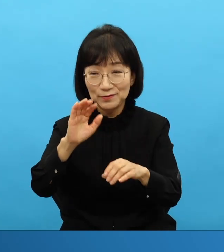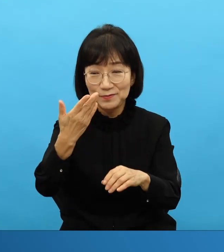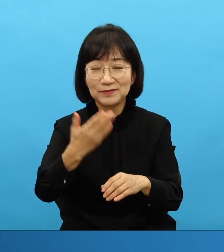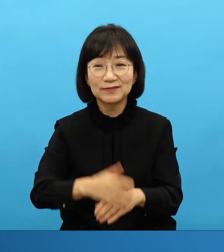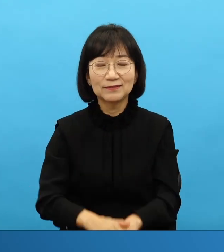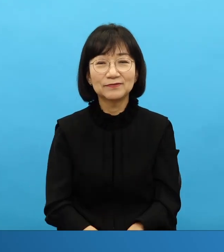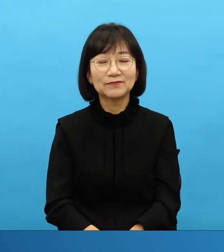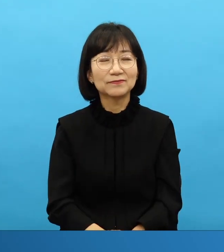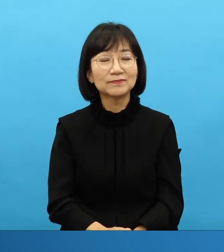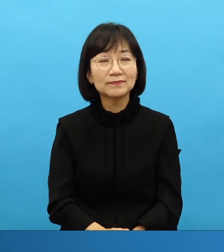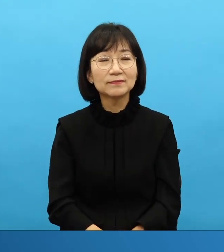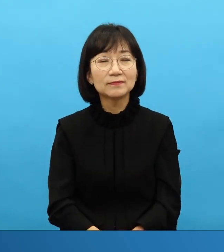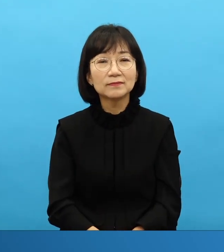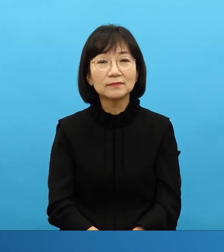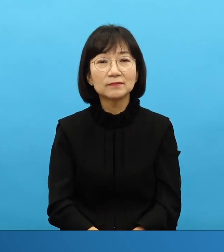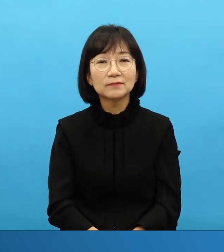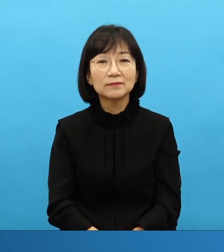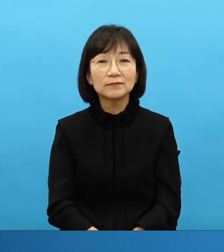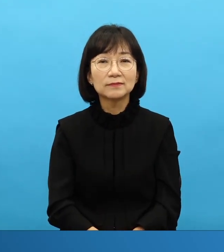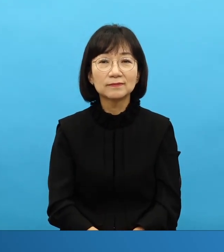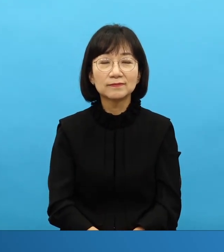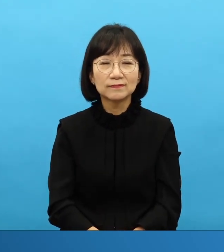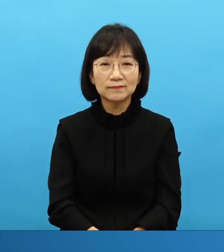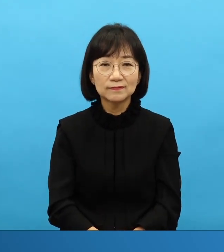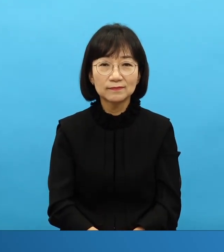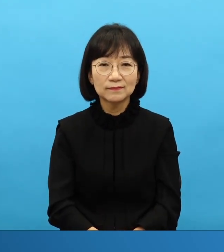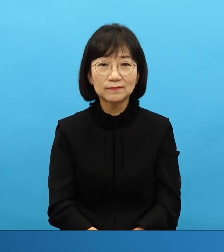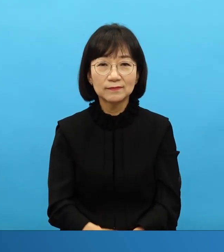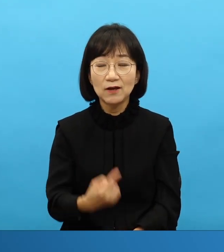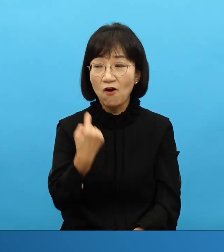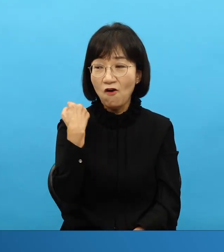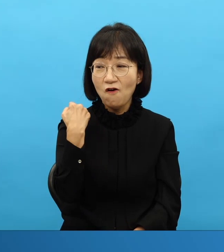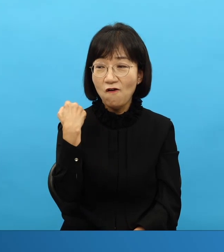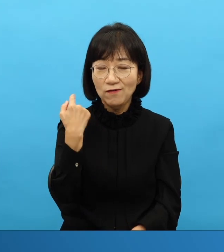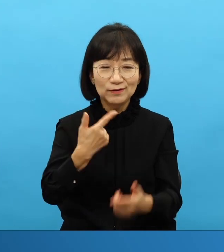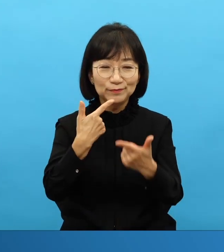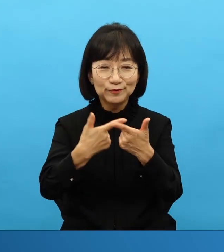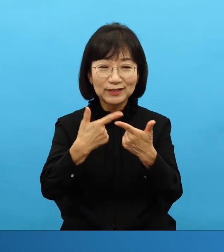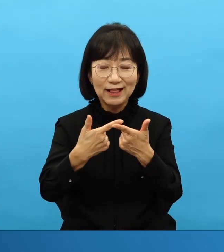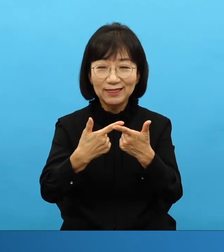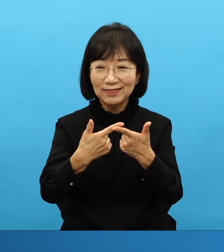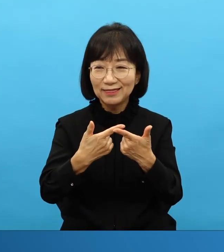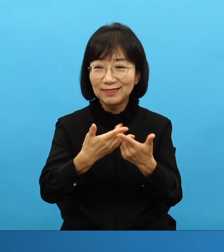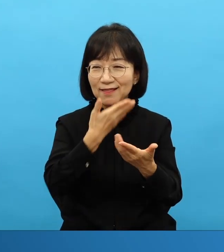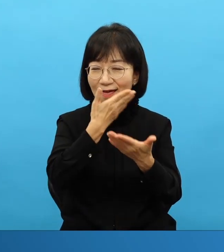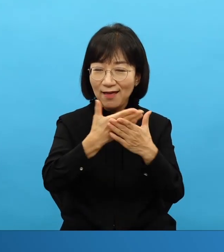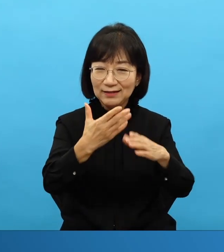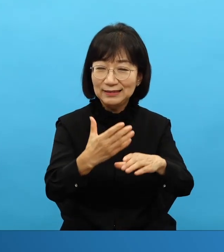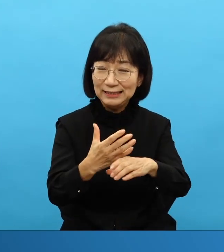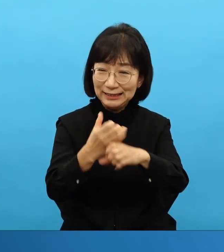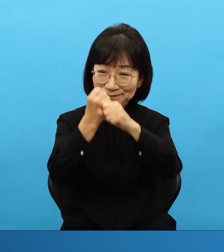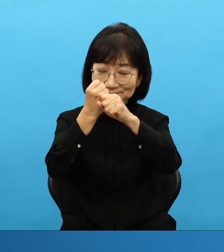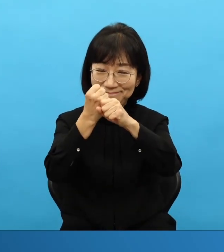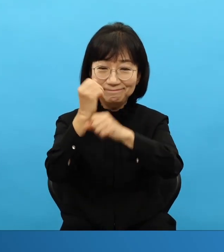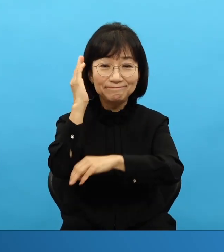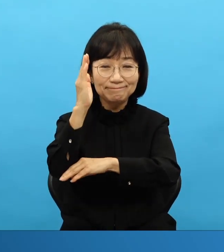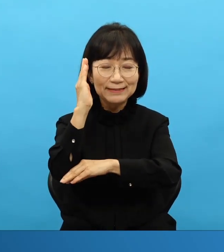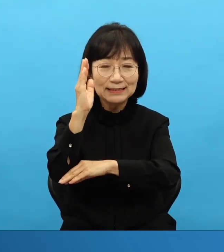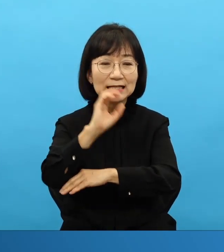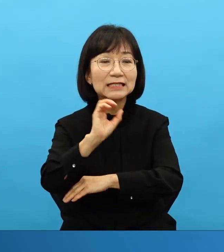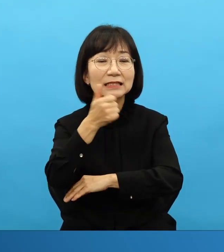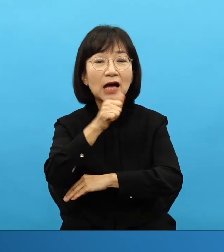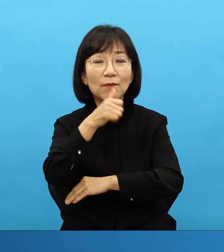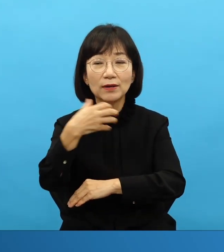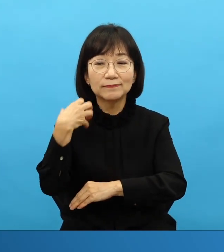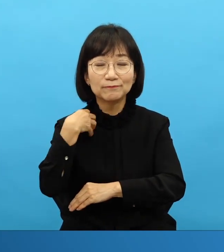우리 부산 핵심에는 사회를 오철로 목사님 보셨어요. 昨天釜山我们核心呢是吴天禄牧师来主持礼拜